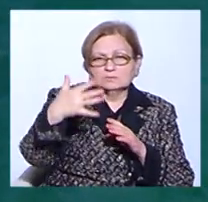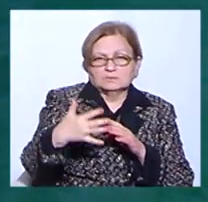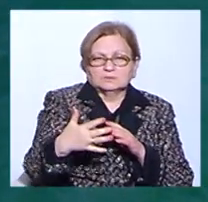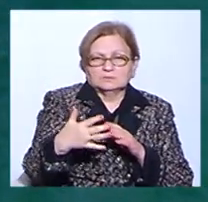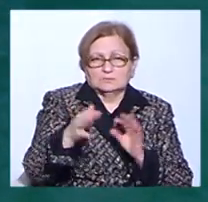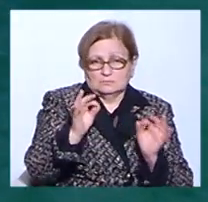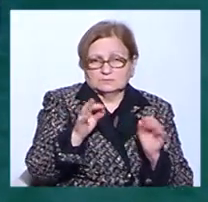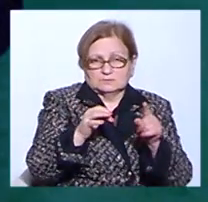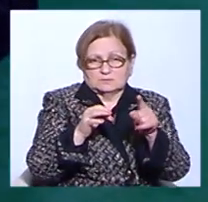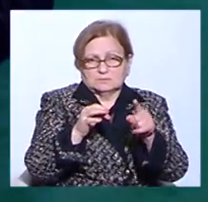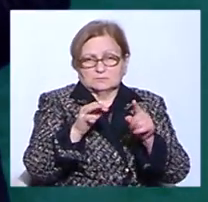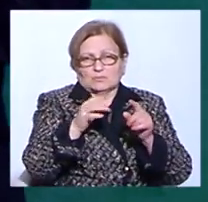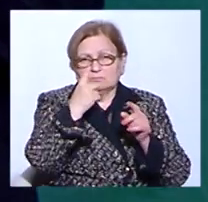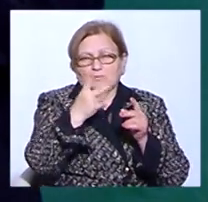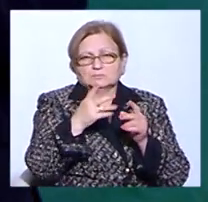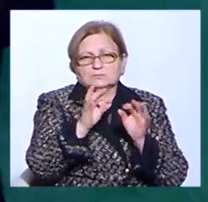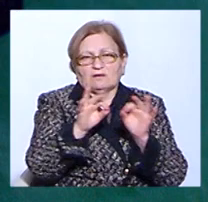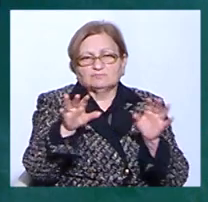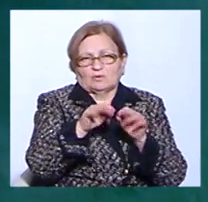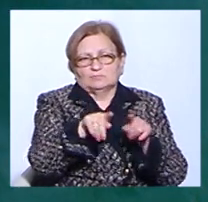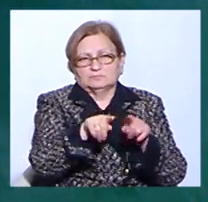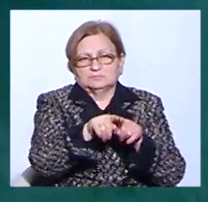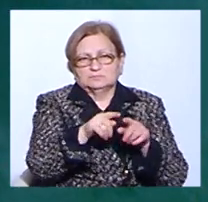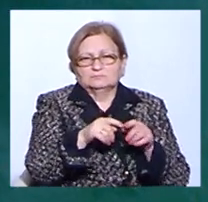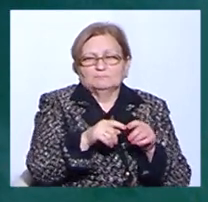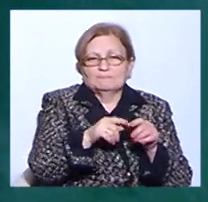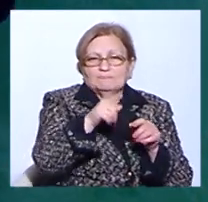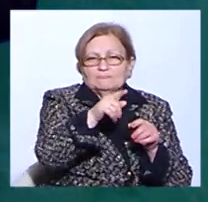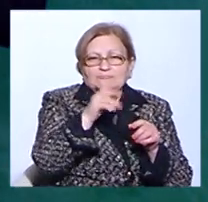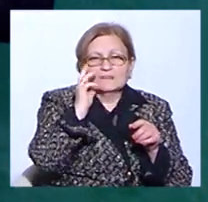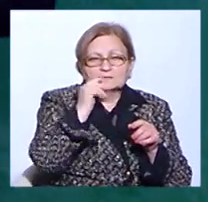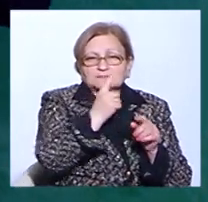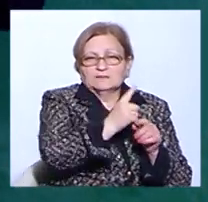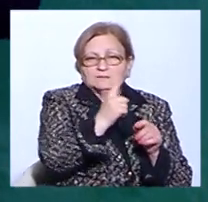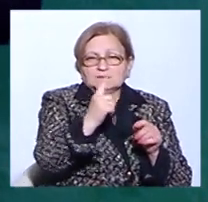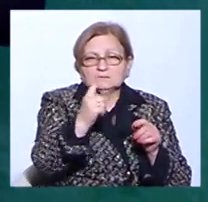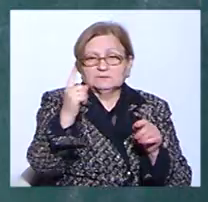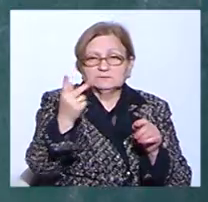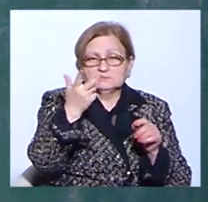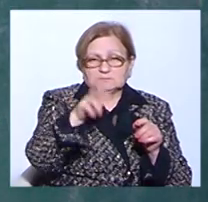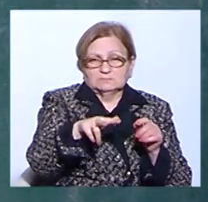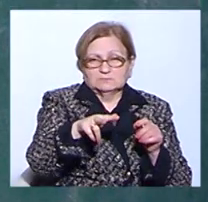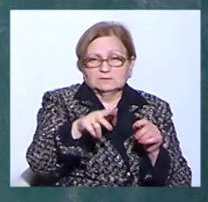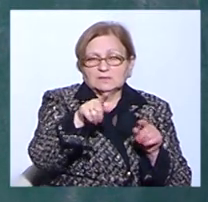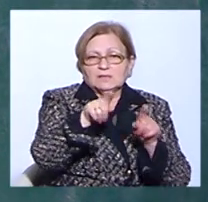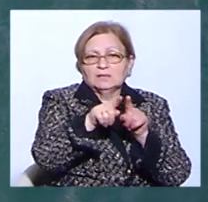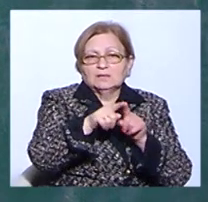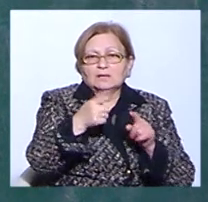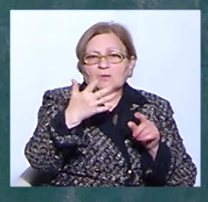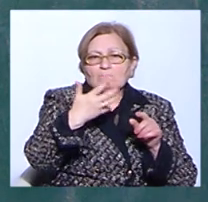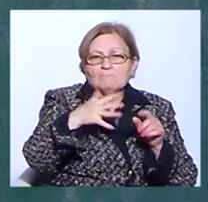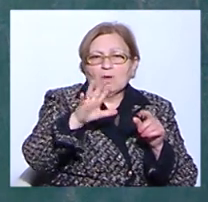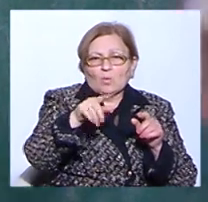არა ვარ მართალი? მართალი ვარ. ამ რიცხვებს ერთიანს წარმოვიდგენ როგორც მე-5-ები.